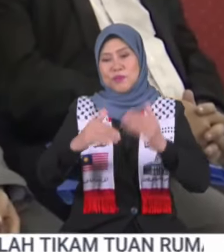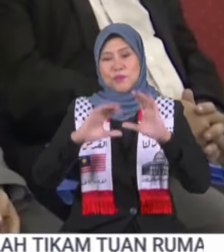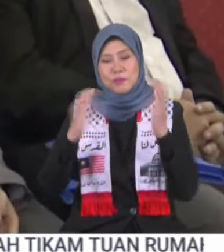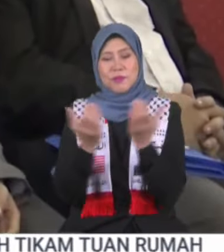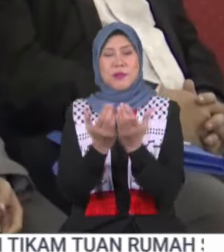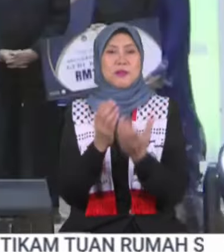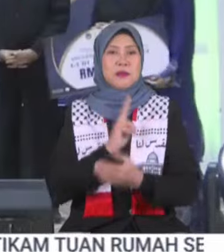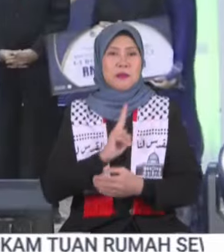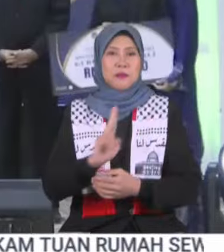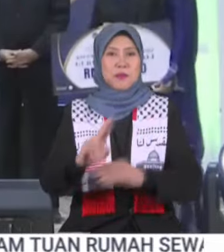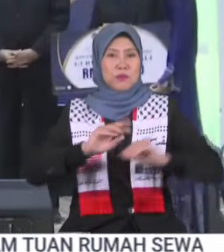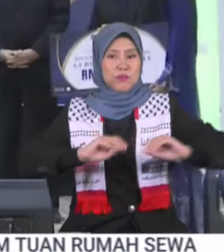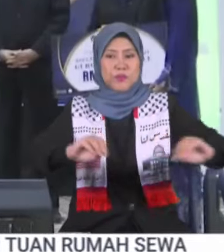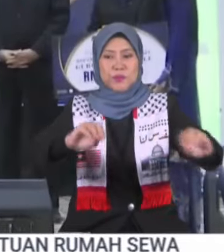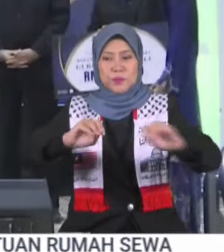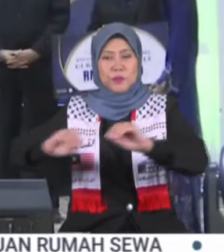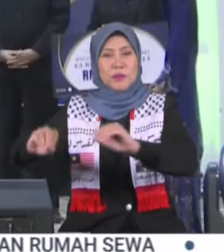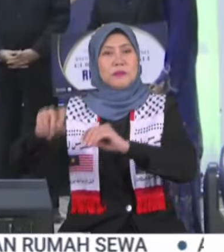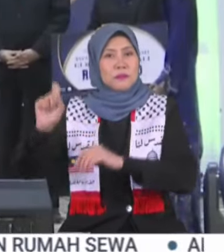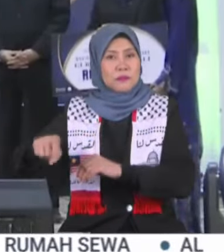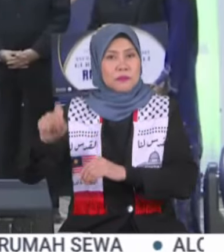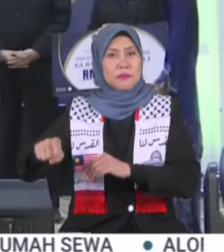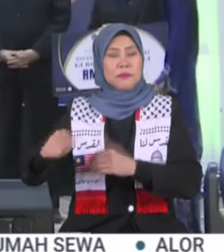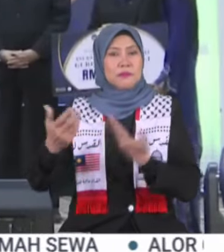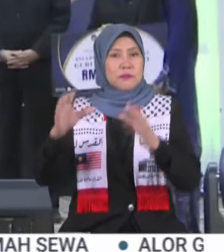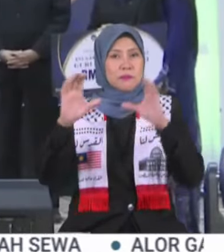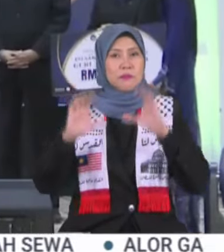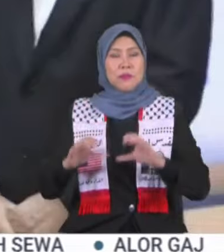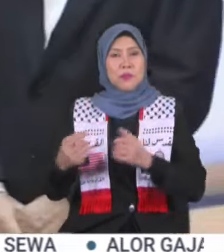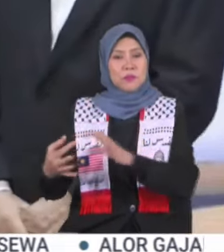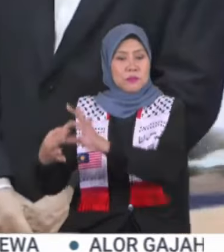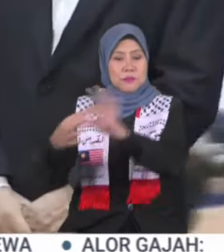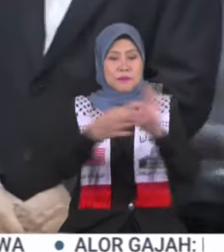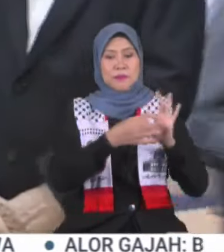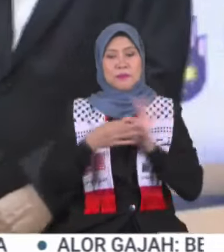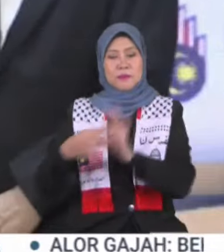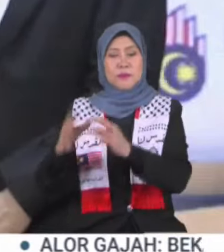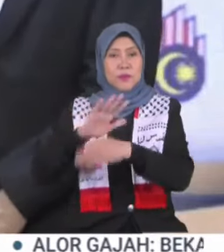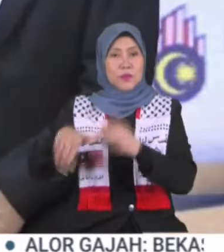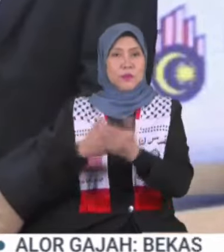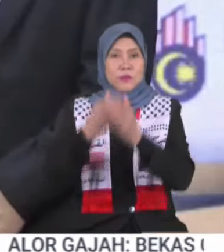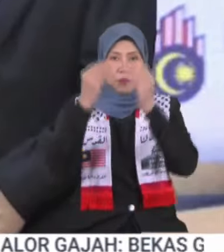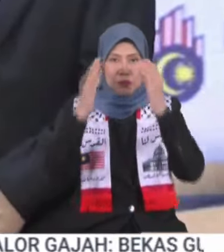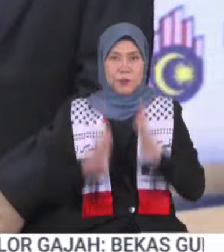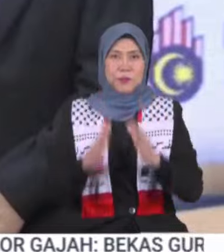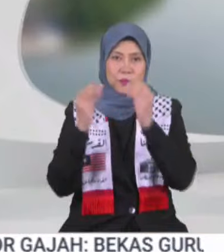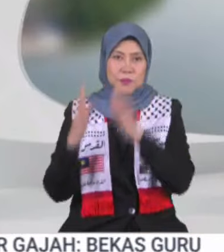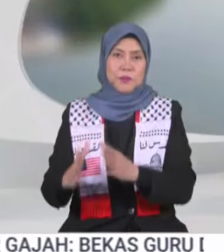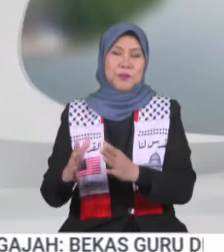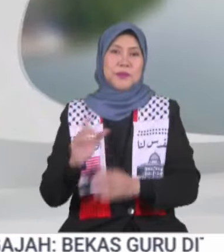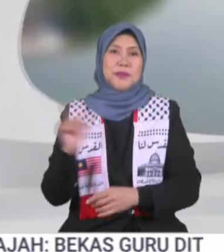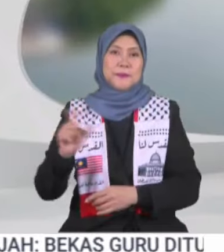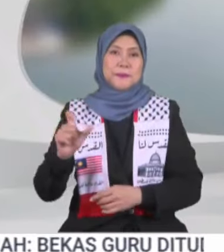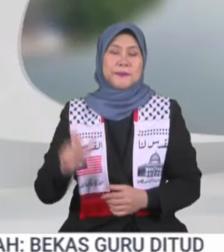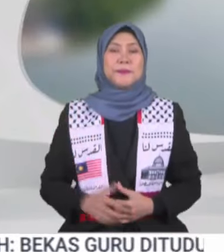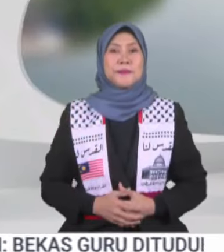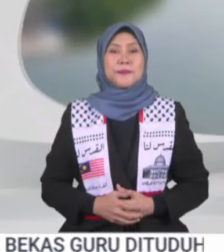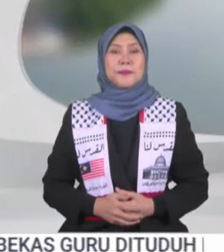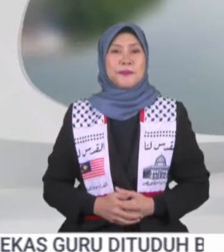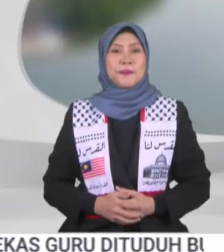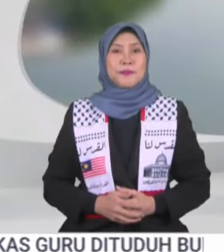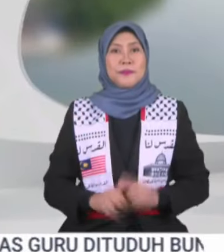kelas pengajian agama selain perlu dijadikan medium penyatuan kepada semua guru agama